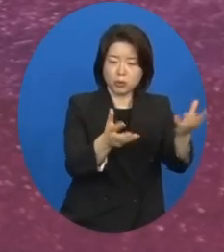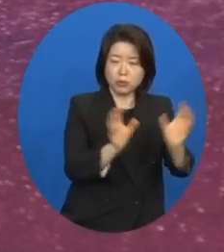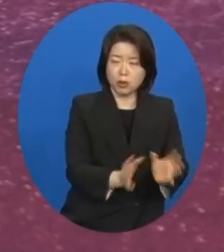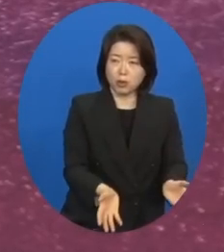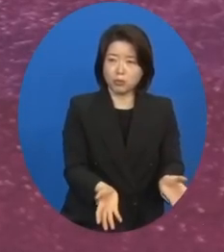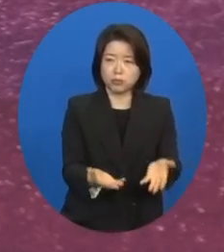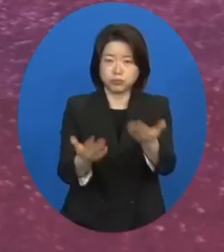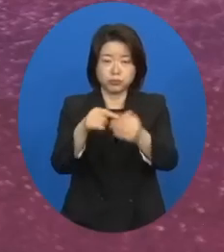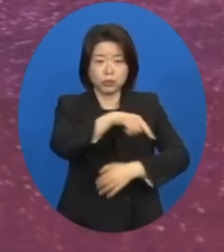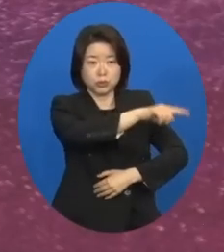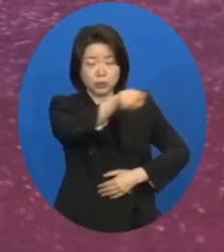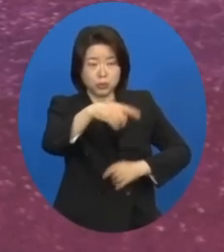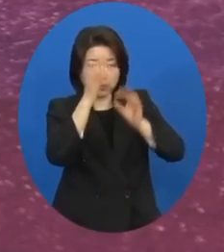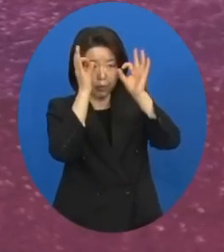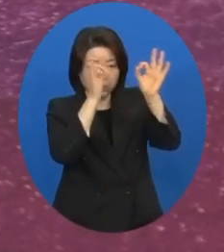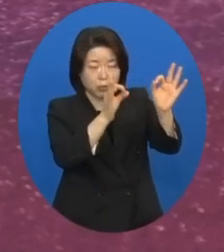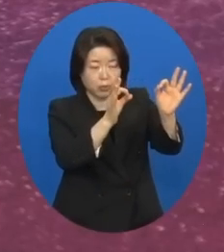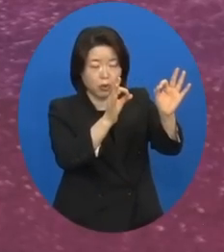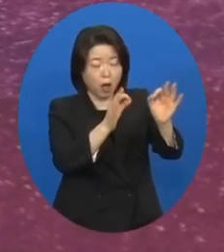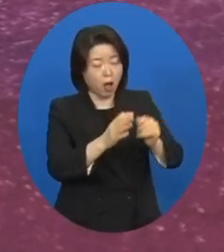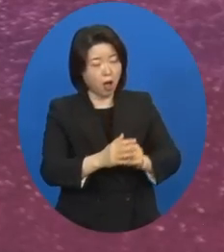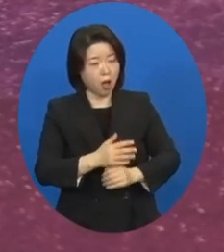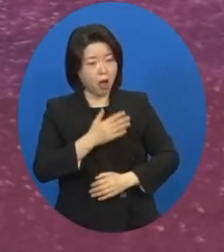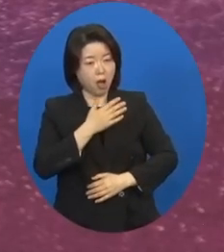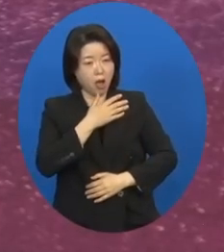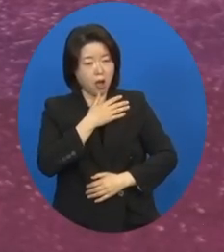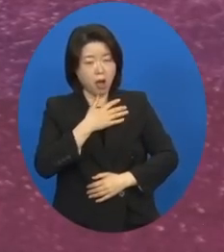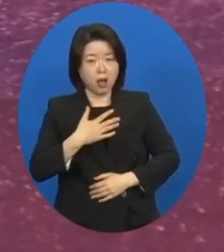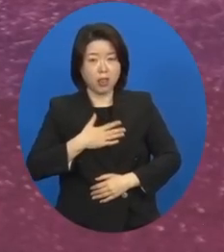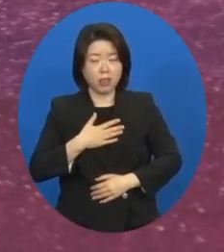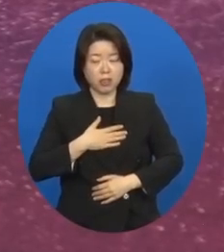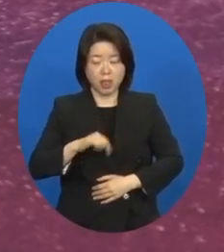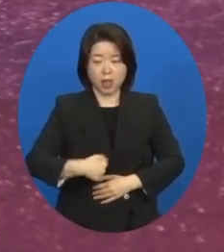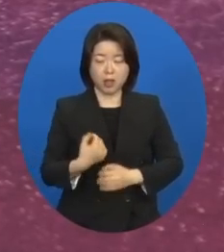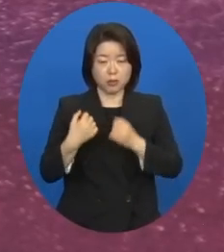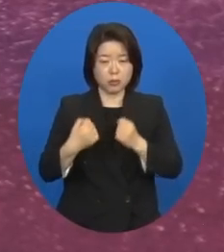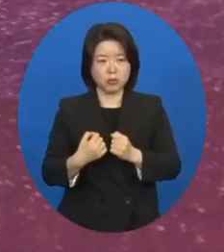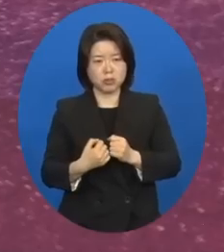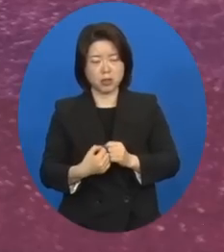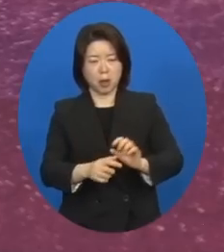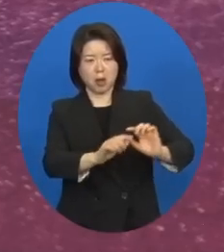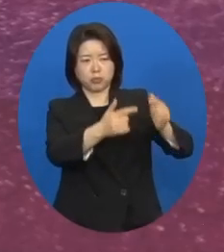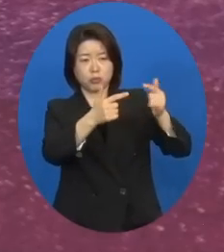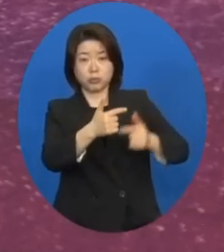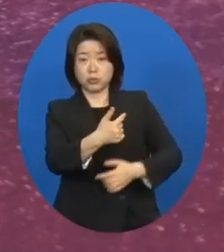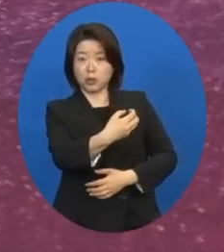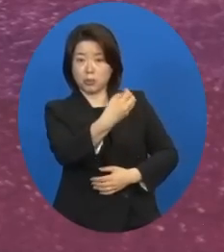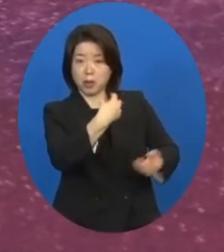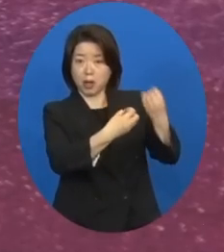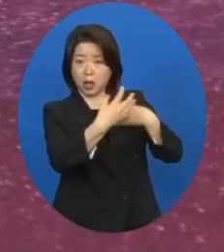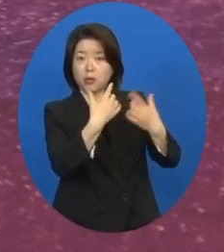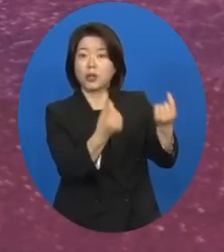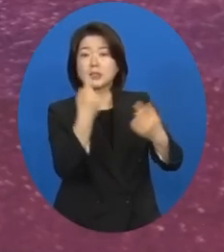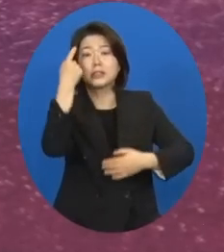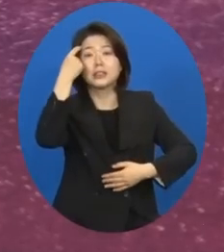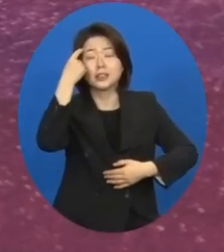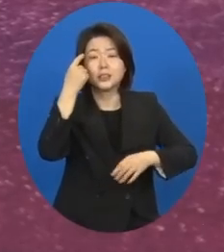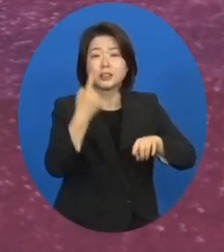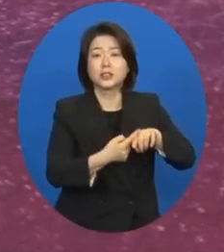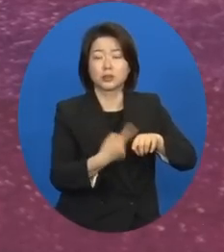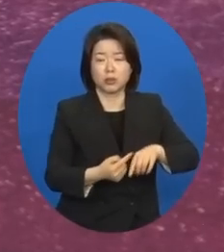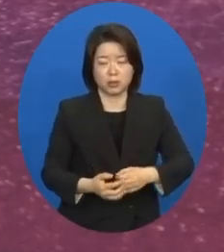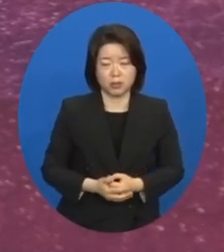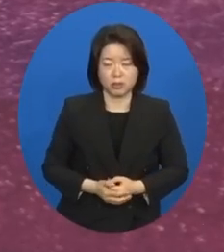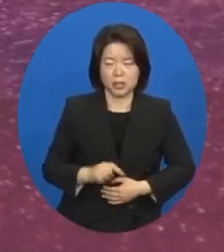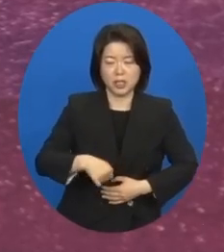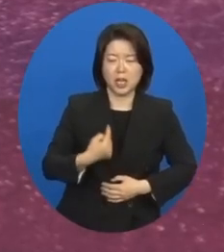보게 되면서 자신의 존재를 부정하는 것이라고 생각을 했던 것 같습니다. 빌라도는 자신의 정치적인